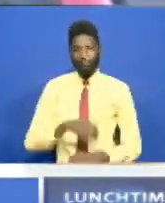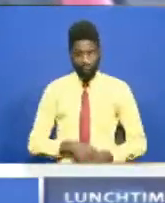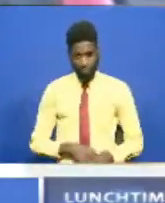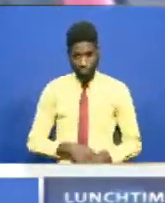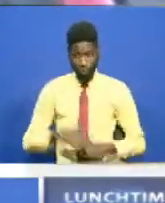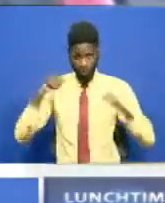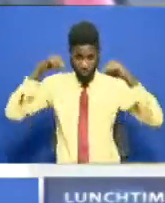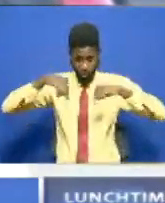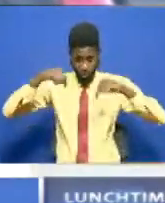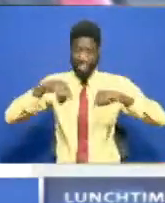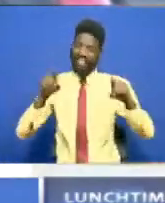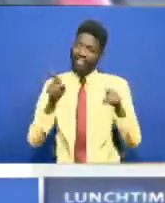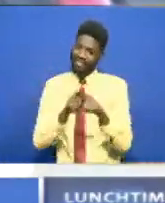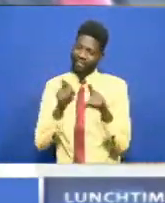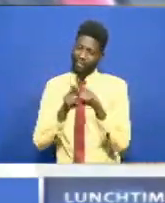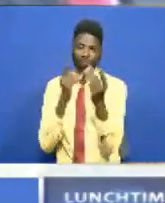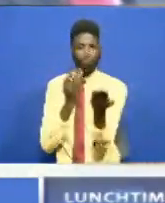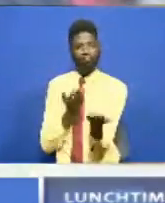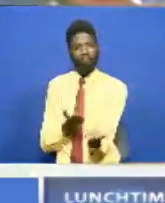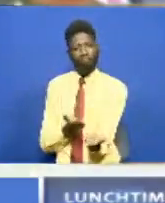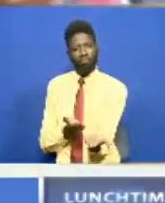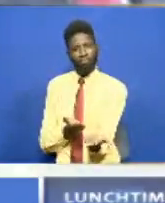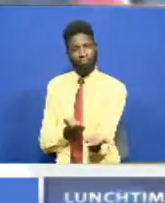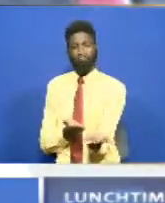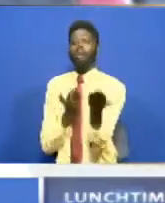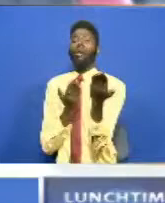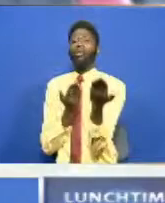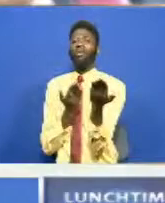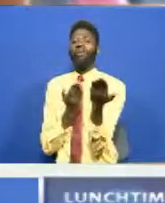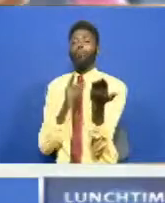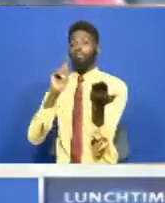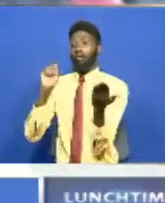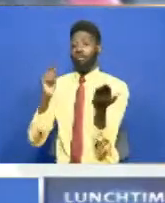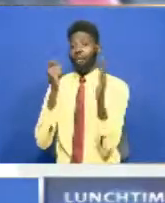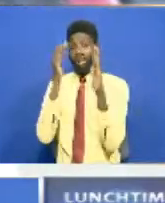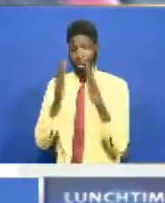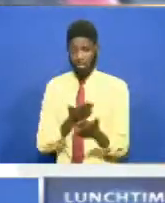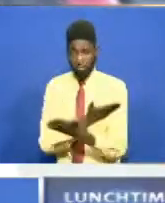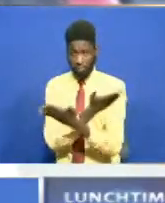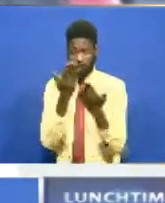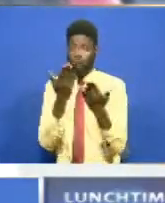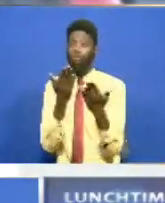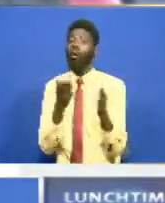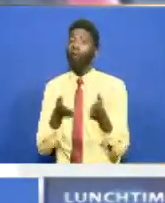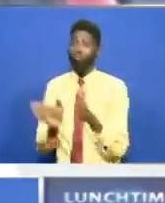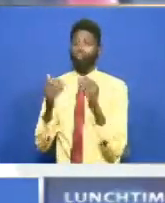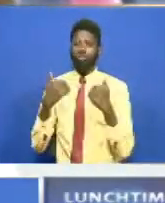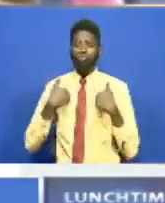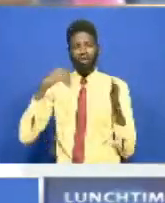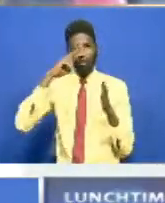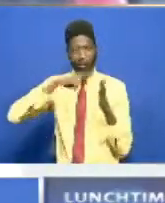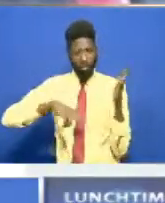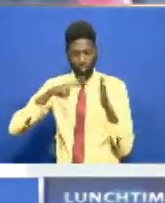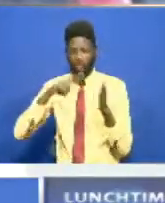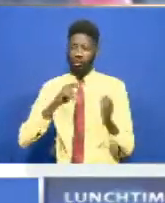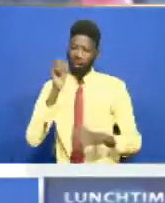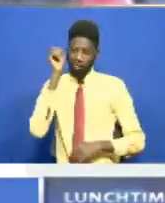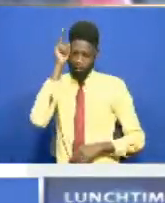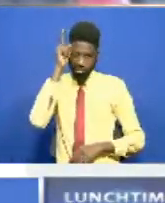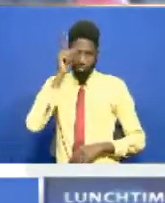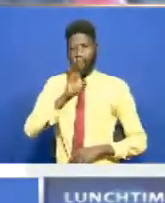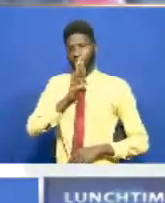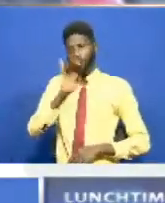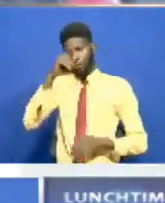leo imetoka. Sasa Wakenya watapata fursa ya kusomea, kusoma na kujua yale ambayo yuko ndani